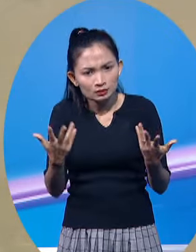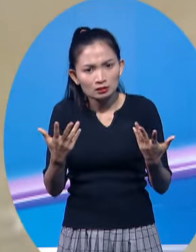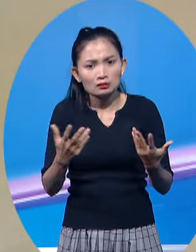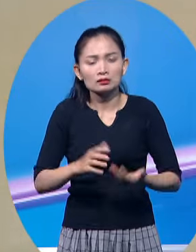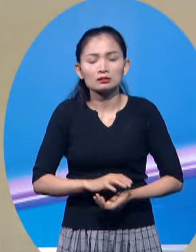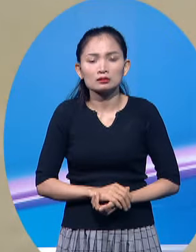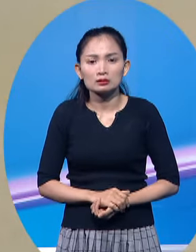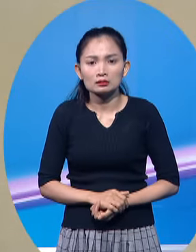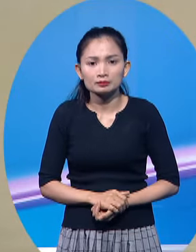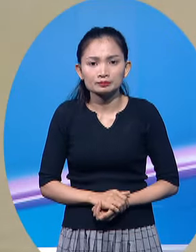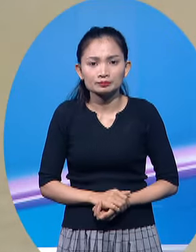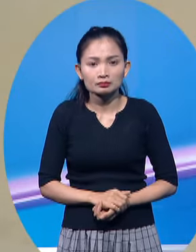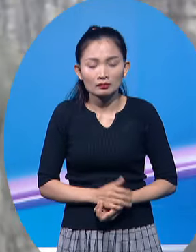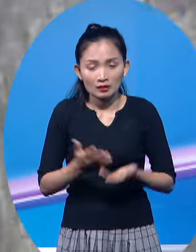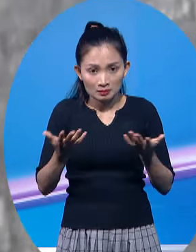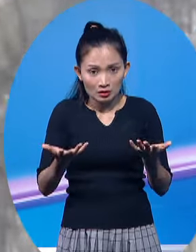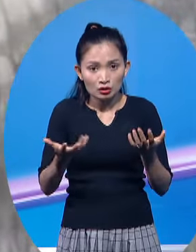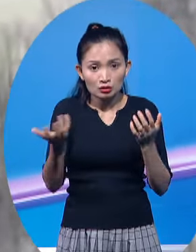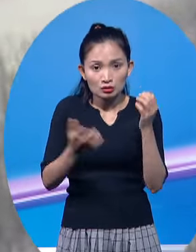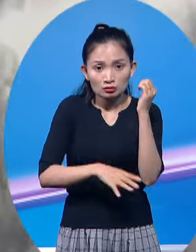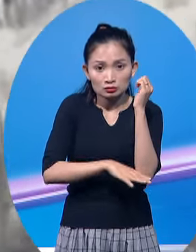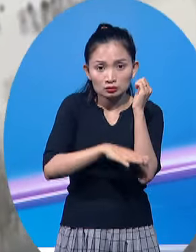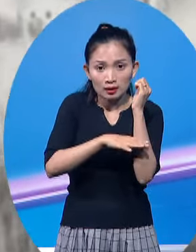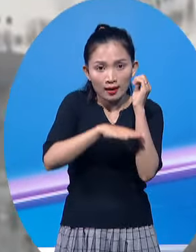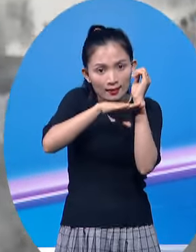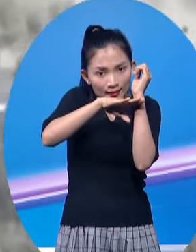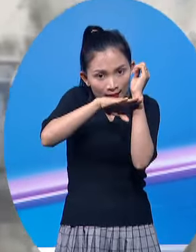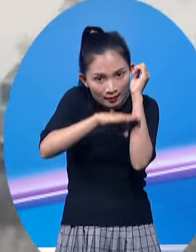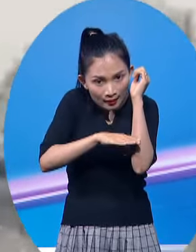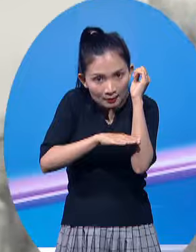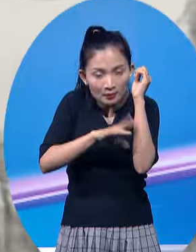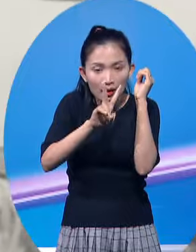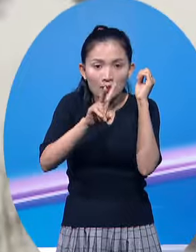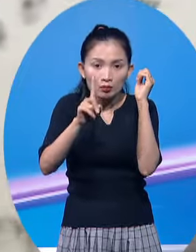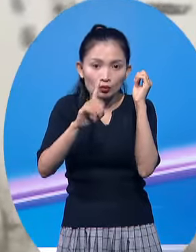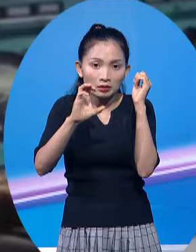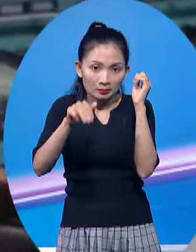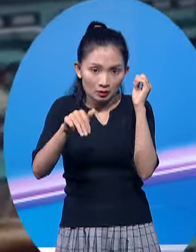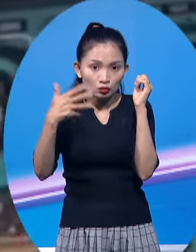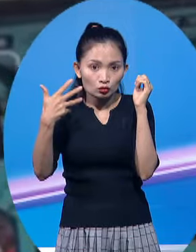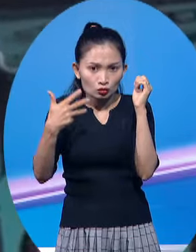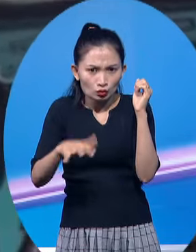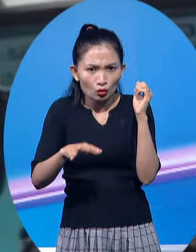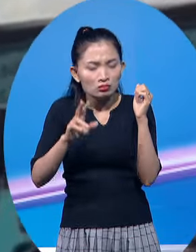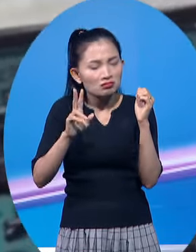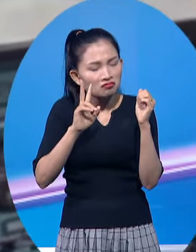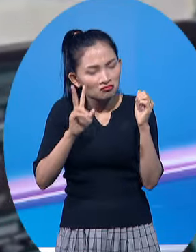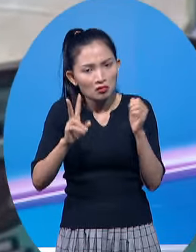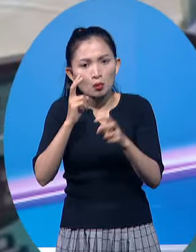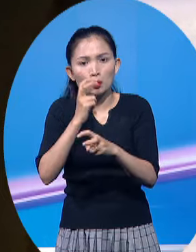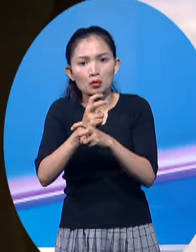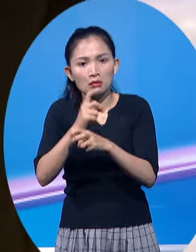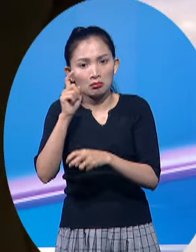các quan chức địa phương đến nay mực nước tại đã giảm 21 cm xuống còn 9,07 m vẫn trên mức nguy hiểm là 7